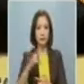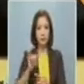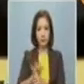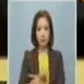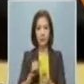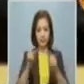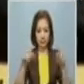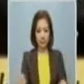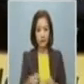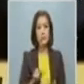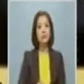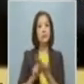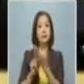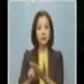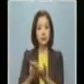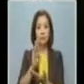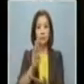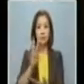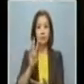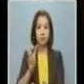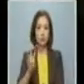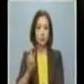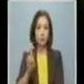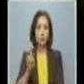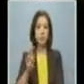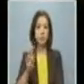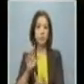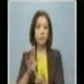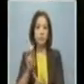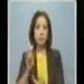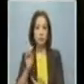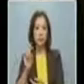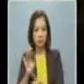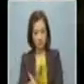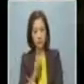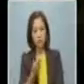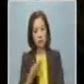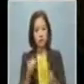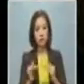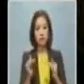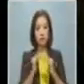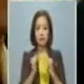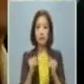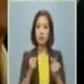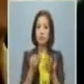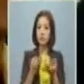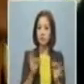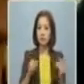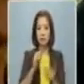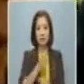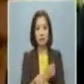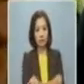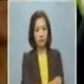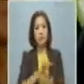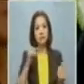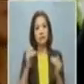อนายบวรศักดิ์เสนอให้รัฐธรรมนูญแยกหมวดแรงงานที่เกี่ยวข้องกับเรื่องสิทธิเสรีภาพของแรงงานสิทธิในเรื่องการศึกษาสาธ